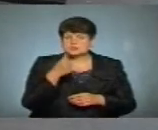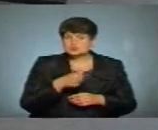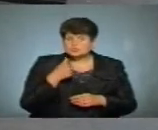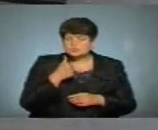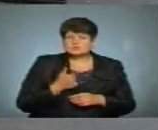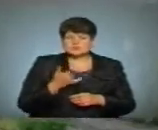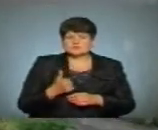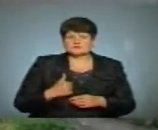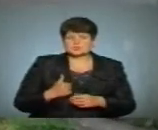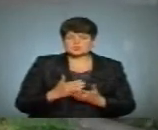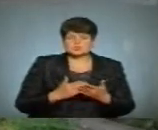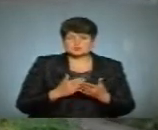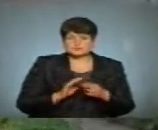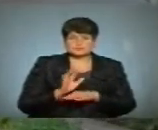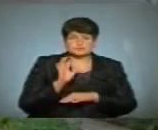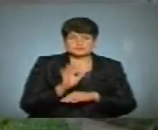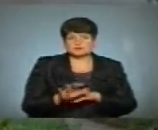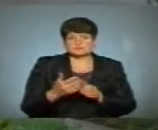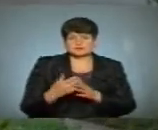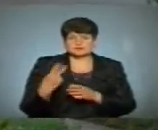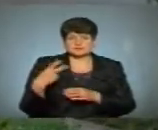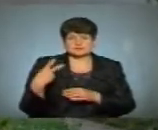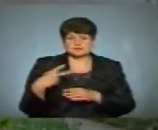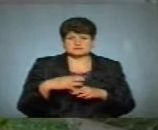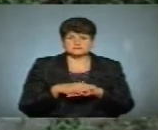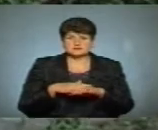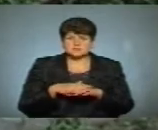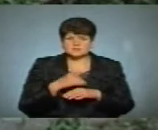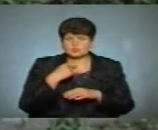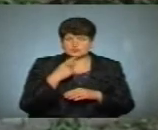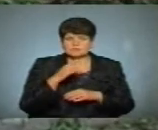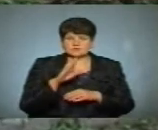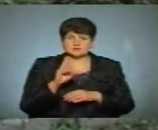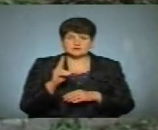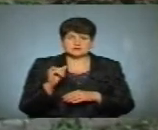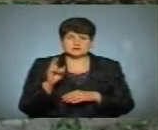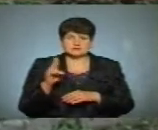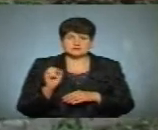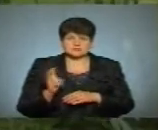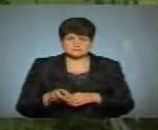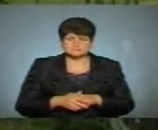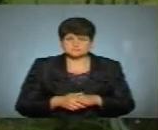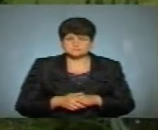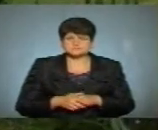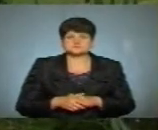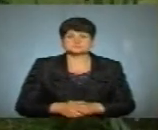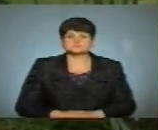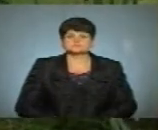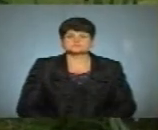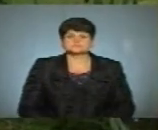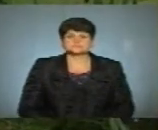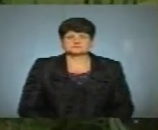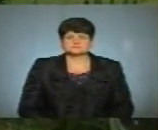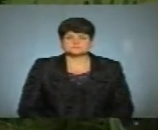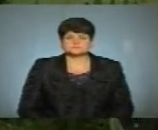для військовослужбовців відправили більше 20 маскувальних сіток, розповів Володимир Кіцак. Марія Котенко, Андрій Прокопів.